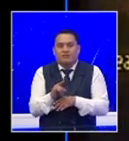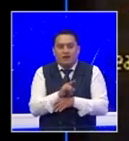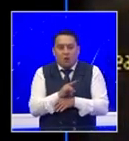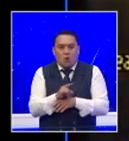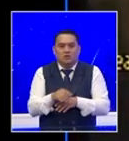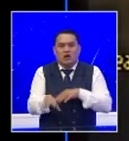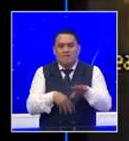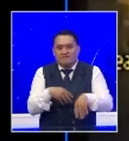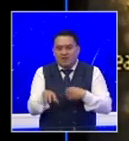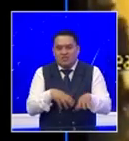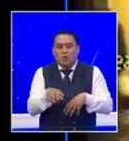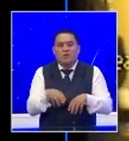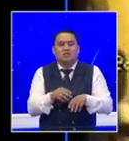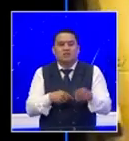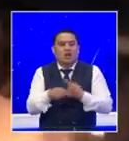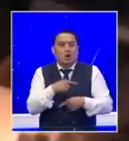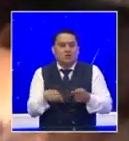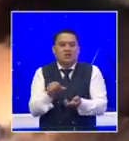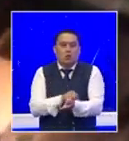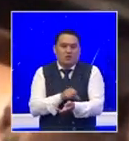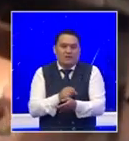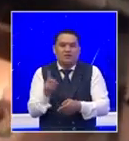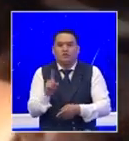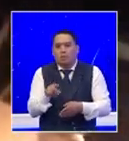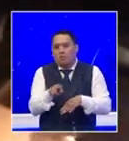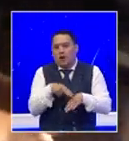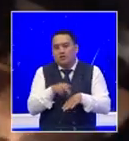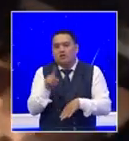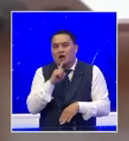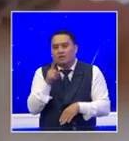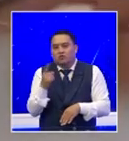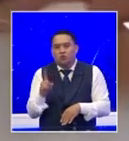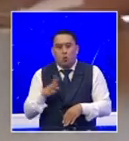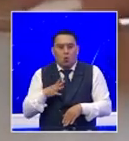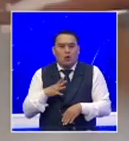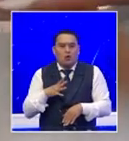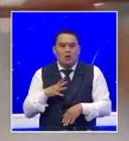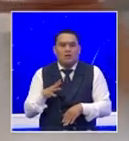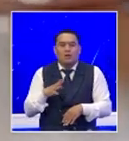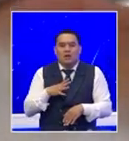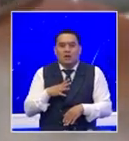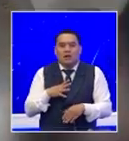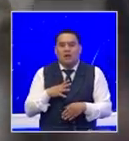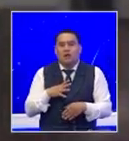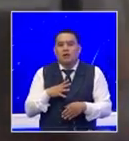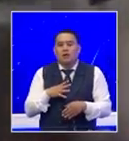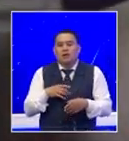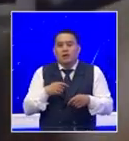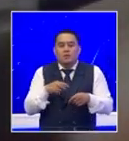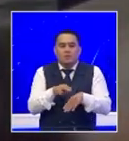мошенничестве, отмывании денег и незаконном обороте наркотиков. В полиции отмечают, что одной из задач мафии было получить доступ к